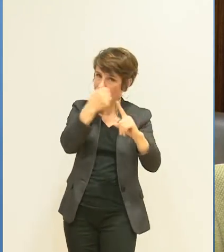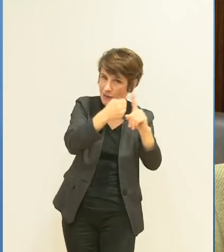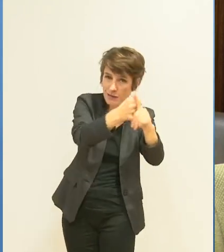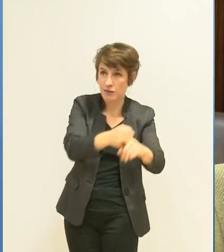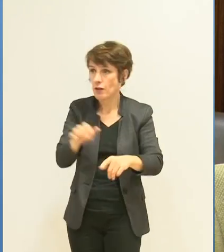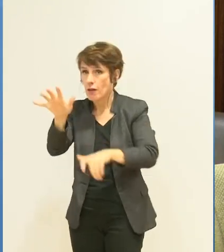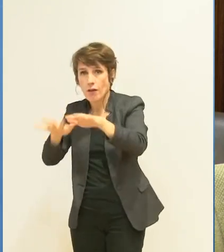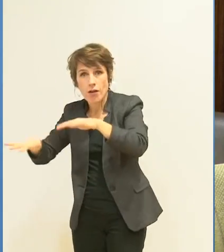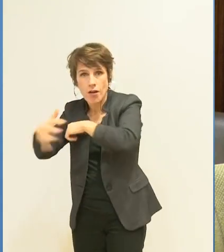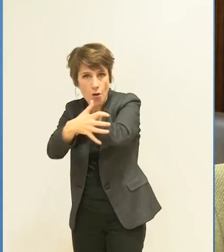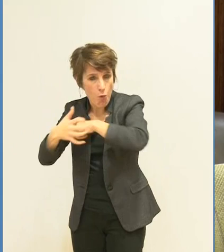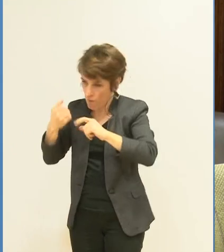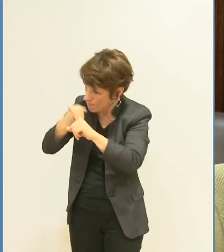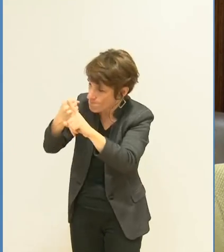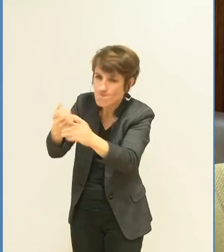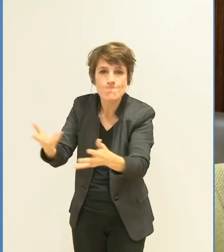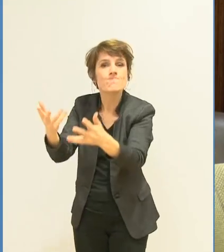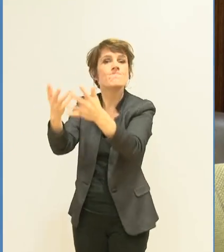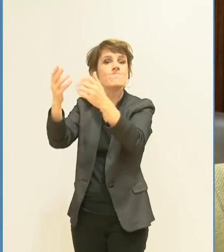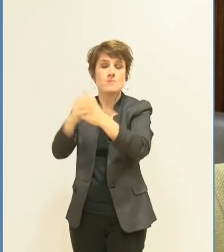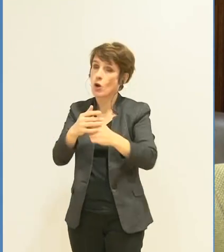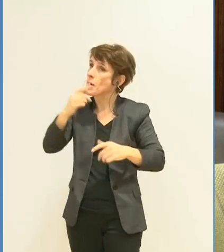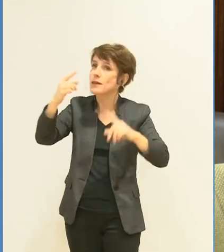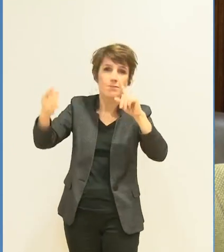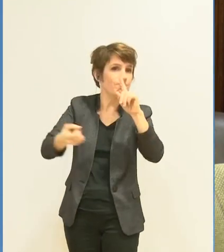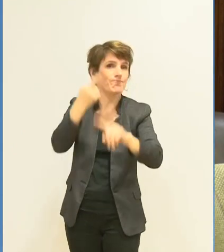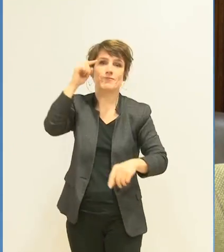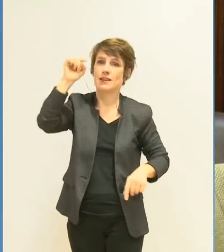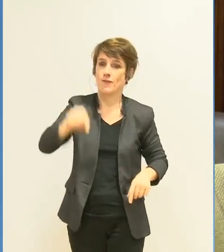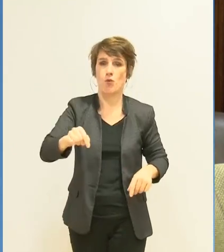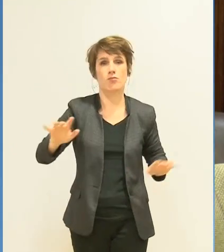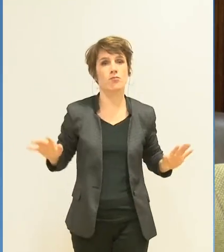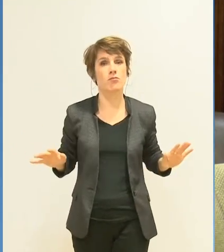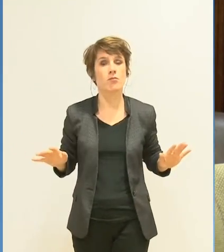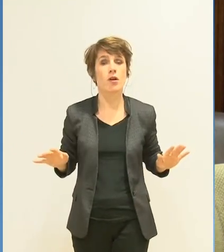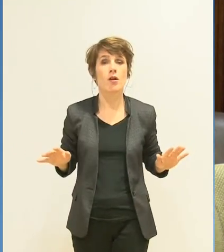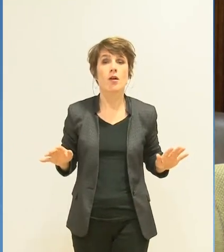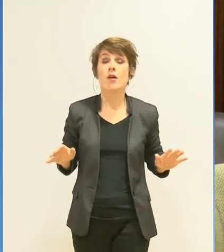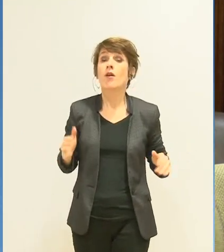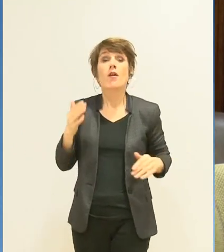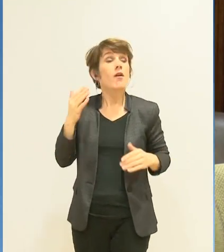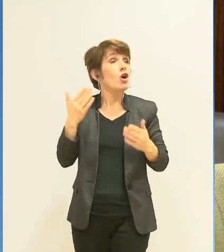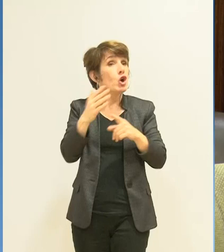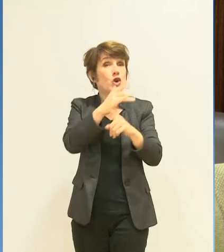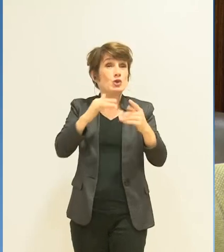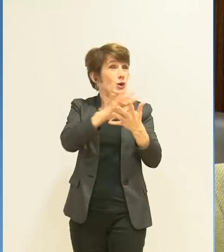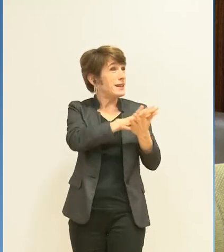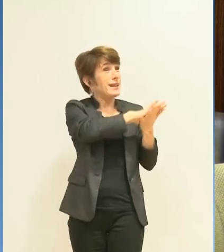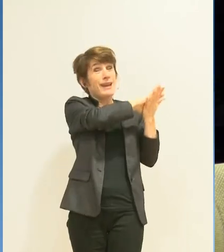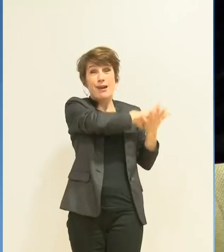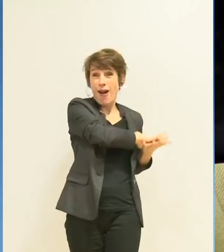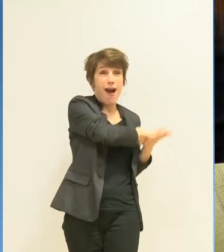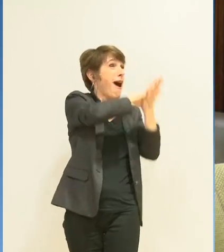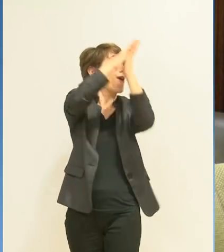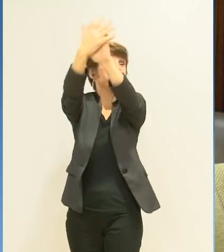est une impérieuse nécessité comment se satisfaire en effet de grandes avancées si à nos côtés des